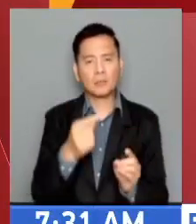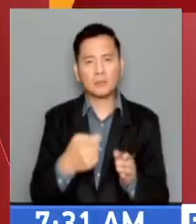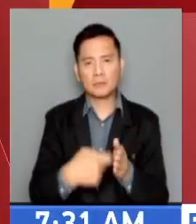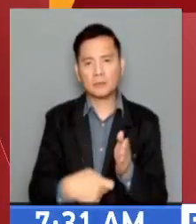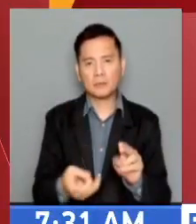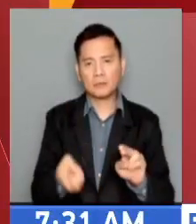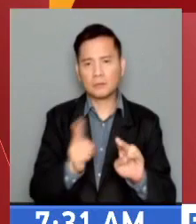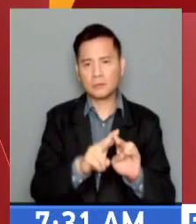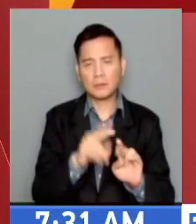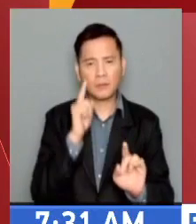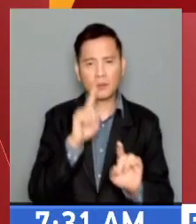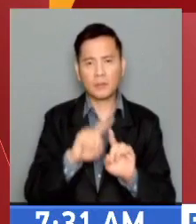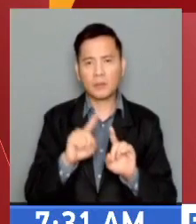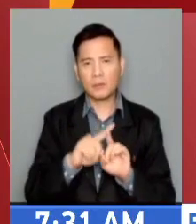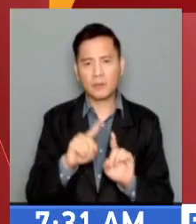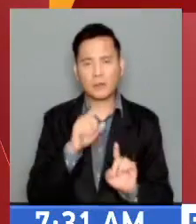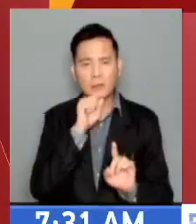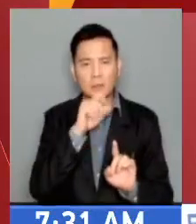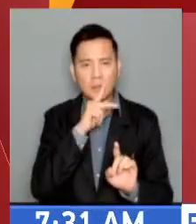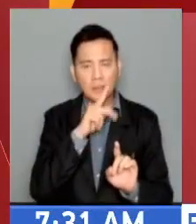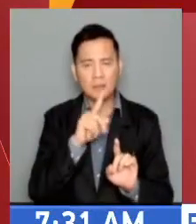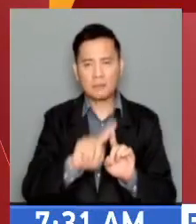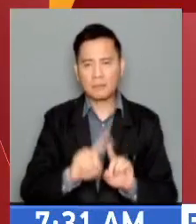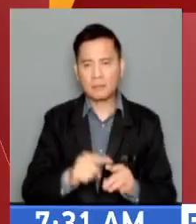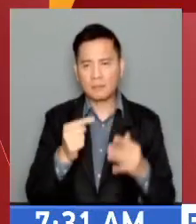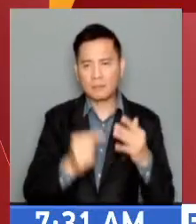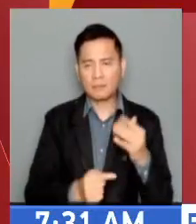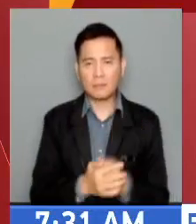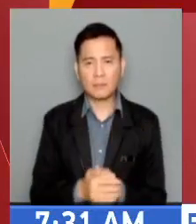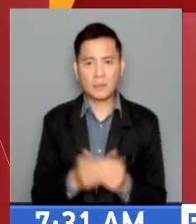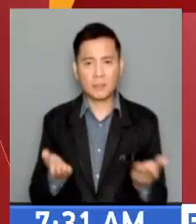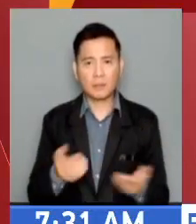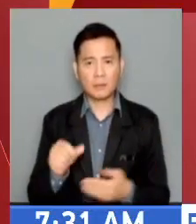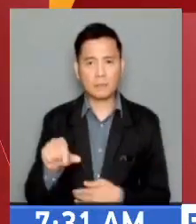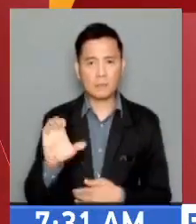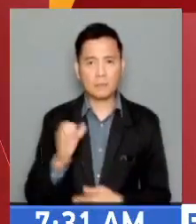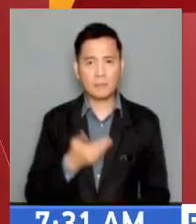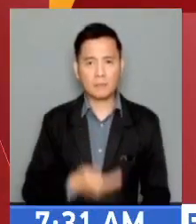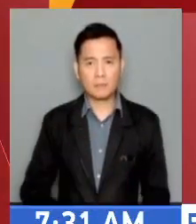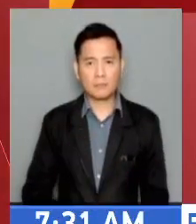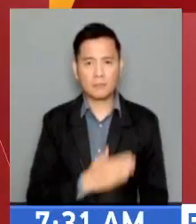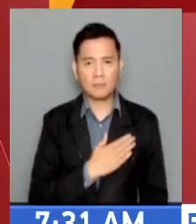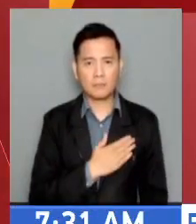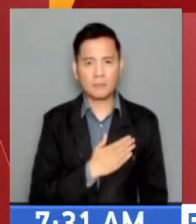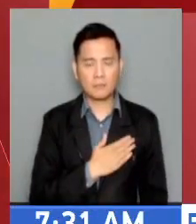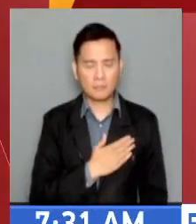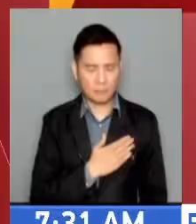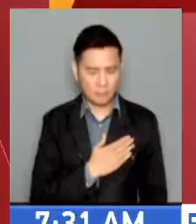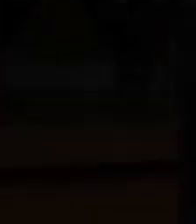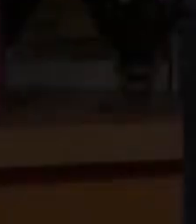beverages. Yung manon ng balita mula rito sa Quezon City, ako po si James Agustin, buong puso, para sa Pilipino.